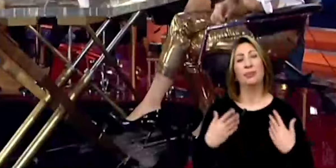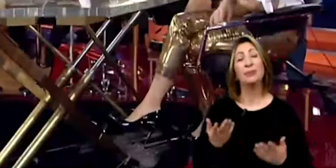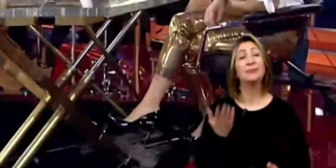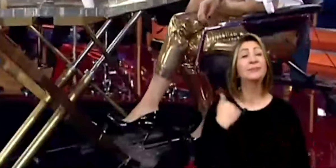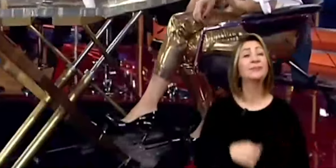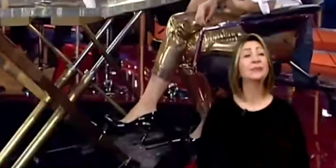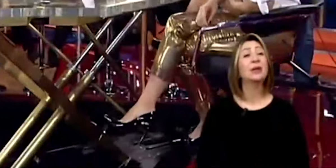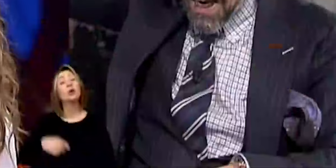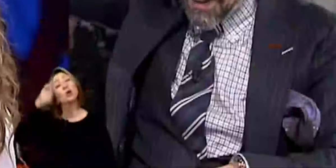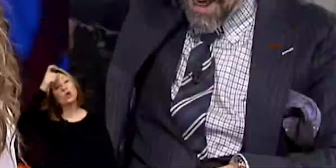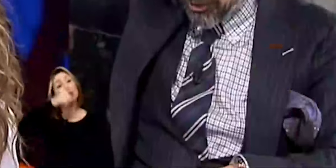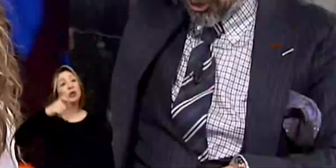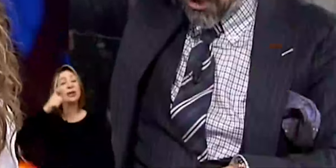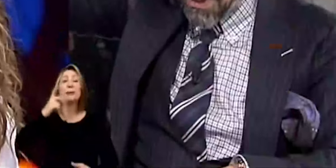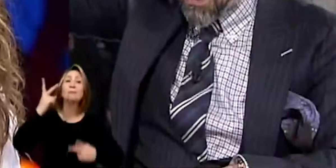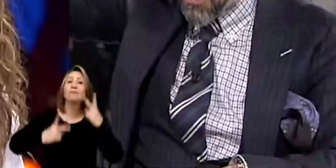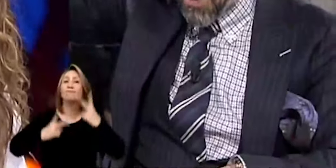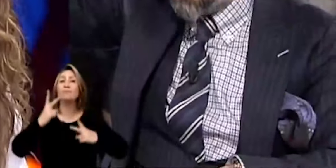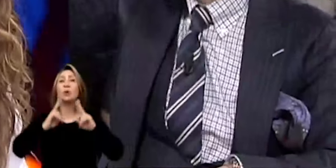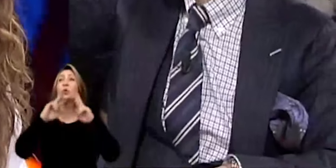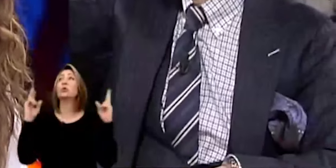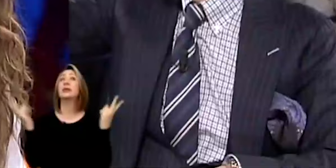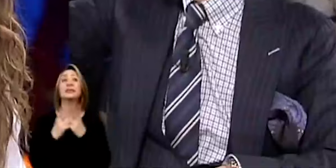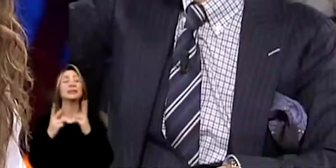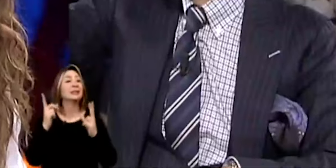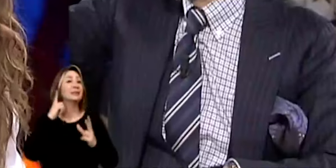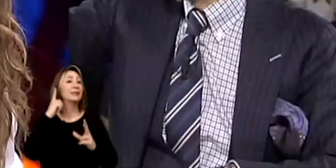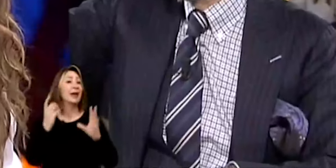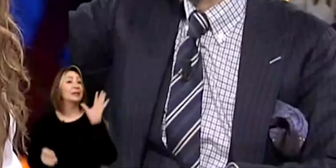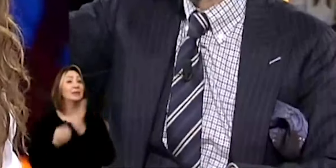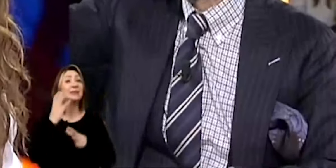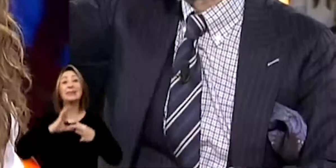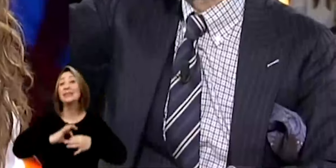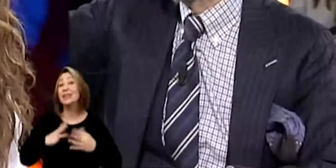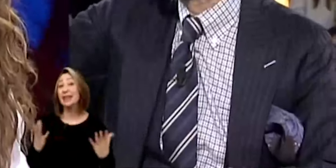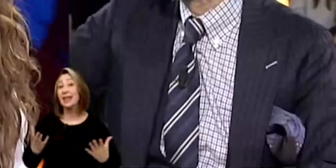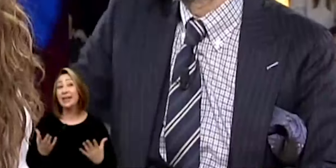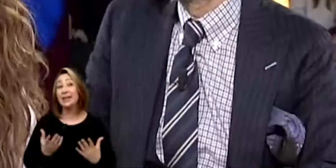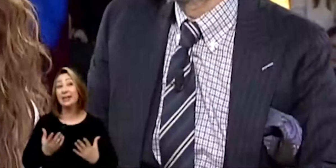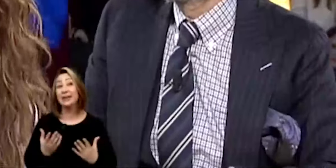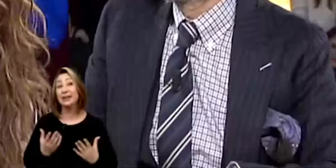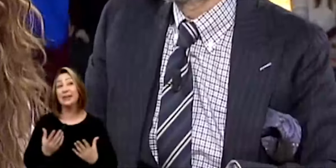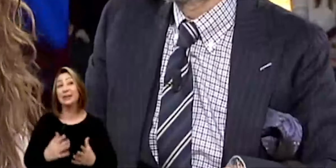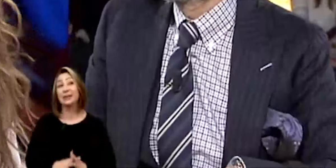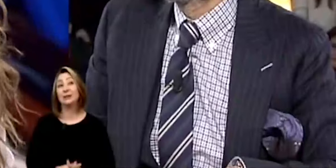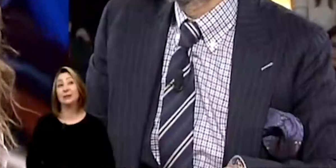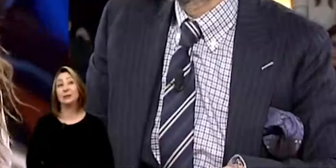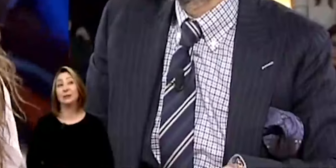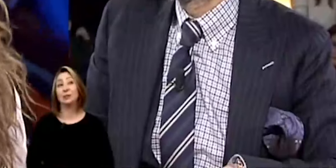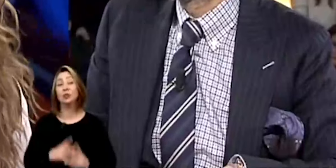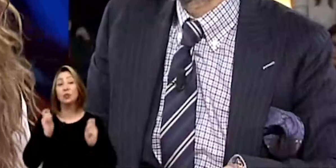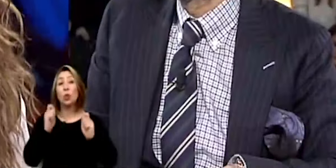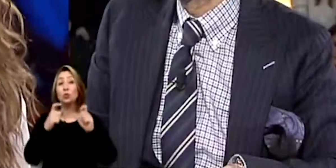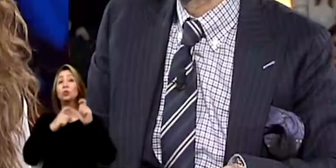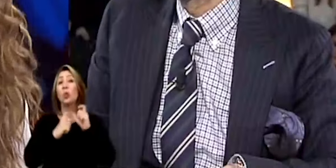Evet. Türkiye'de nadiren uluslararası star çıkmasının nedeni nokta nokta nokta. Zor bir